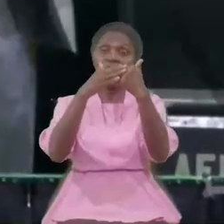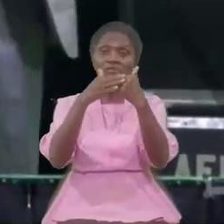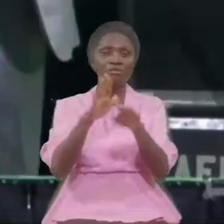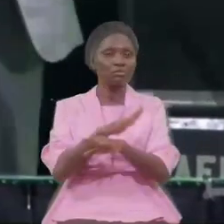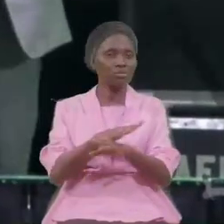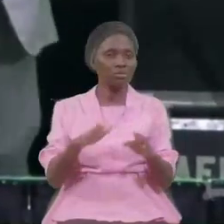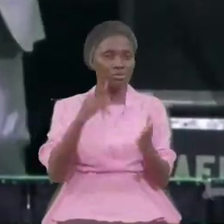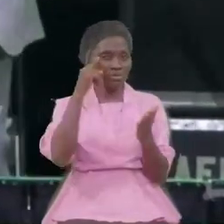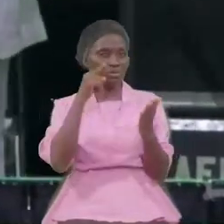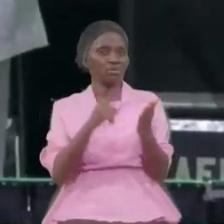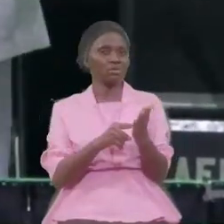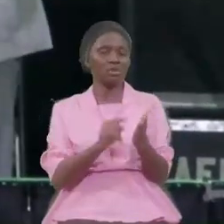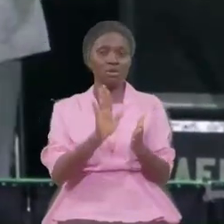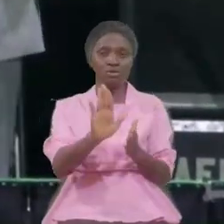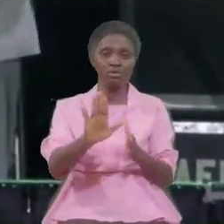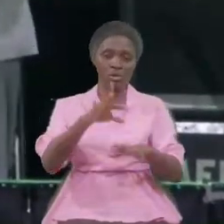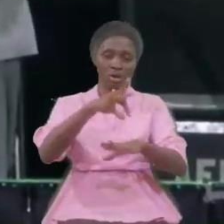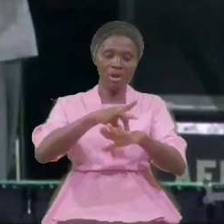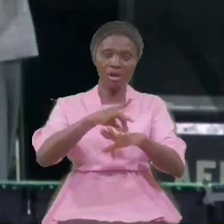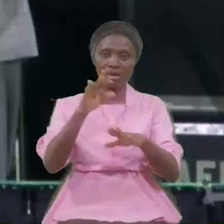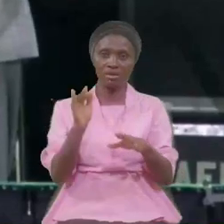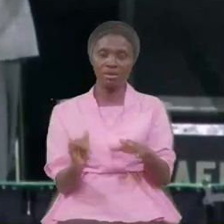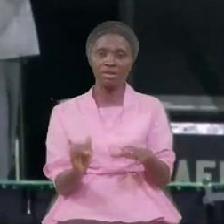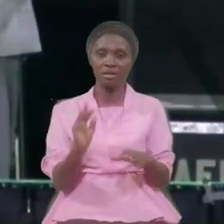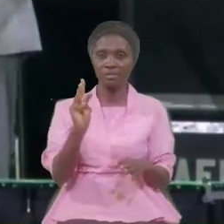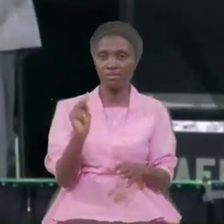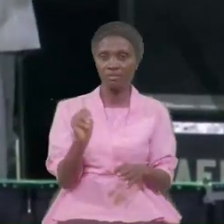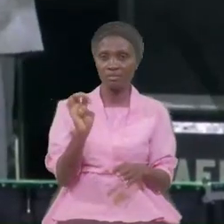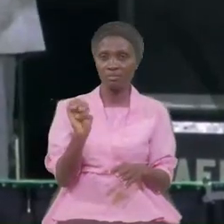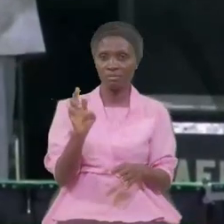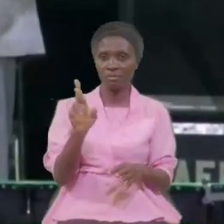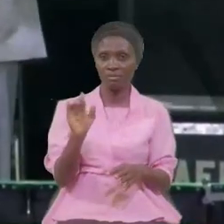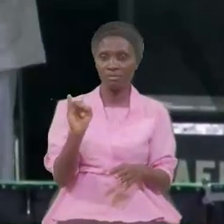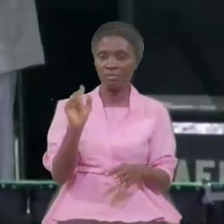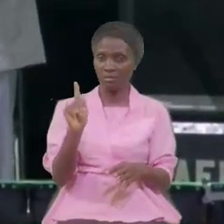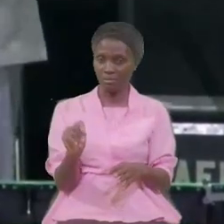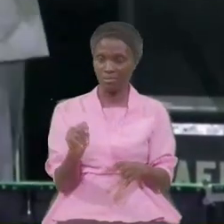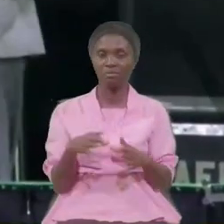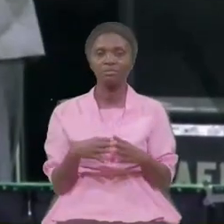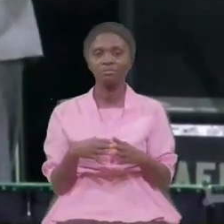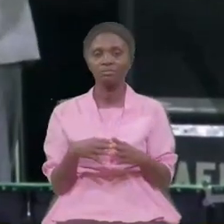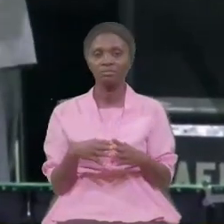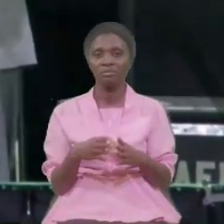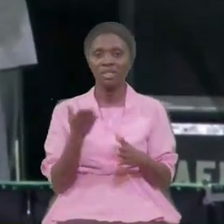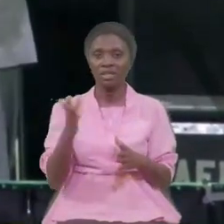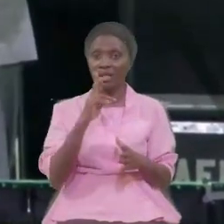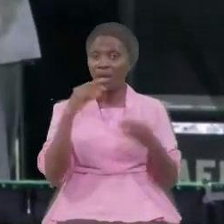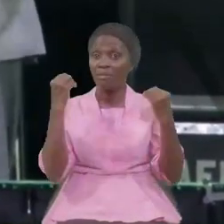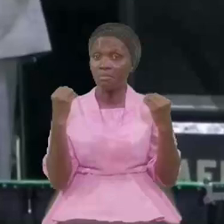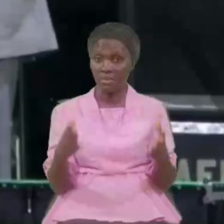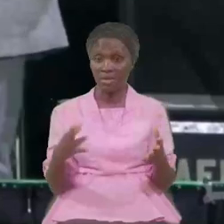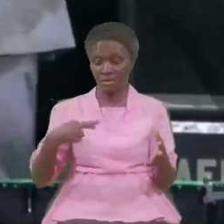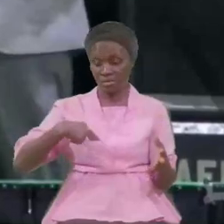Parce que le ciel ne reconnaît pas votre mérite terrestre. Il y a beaucoup